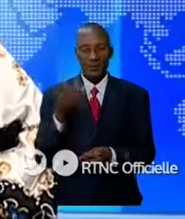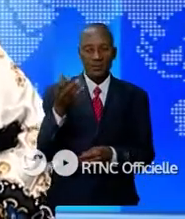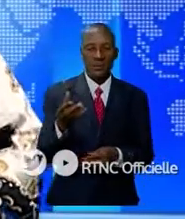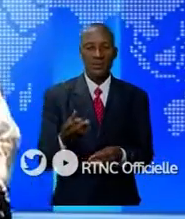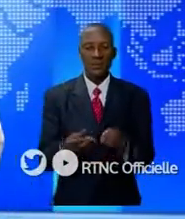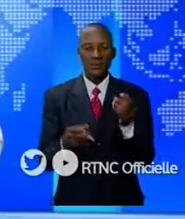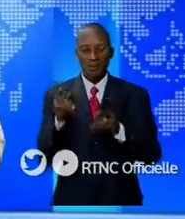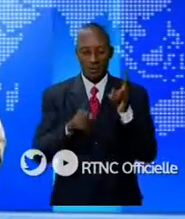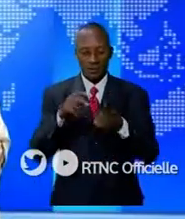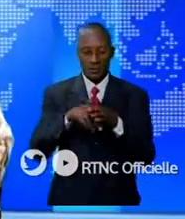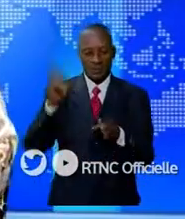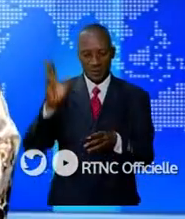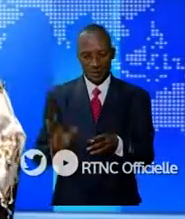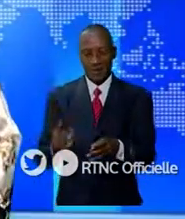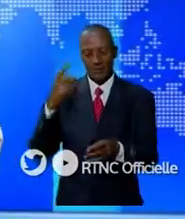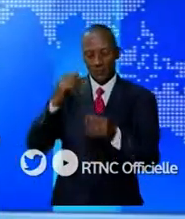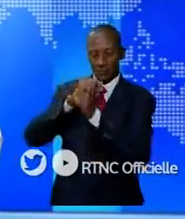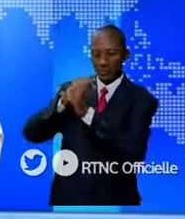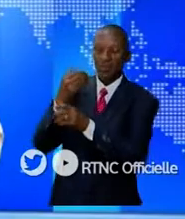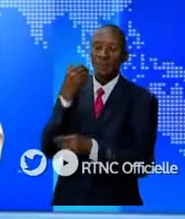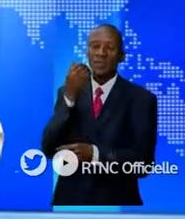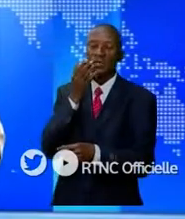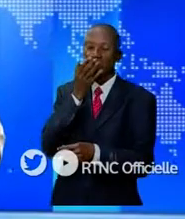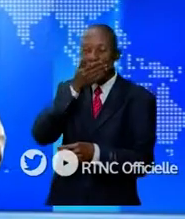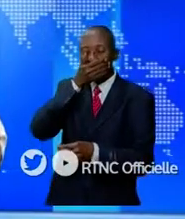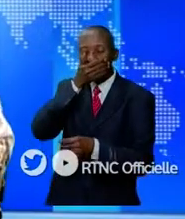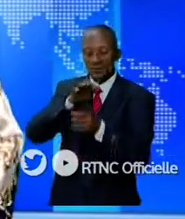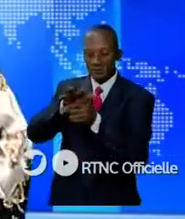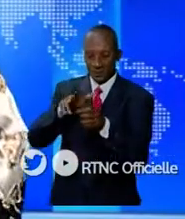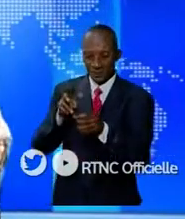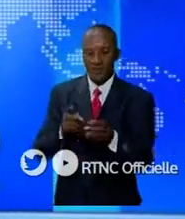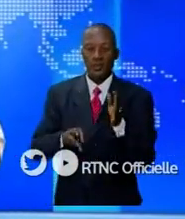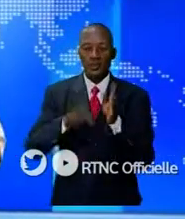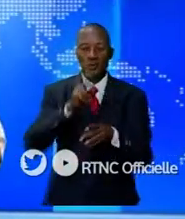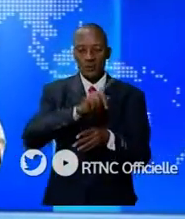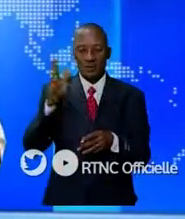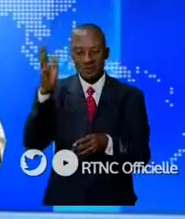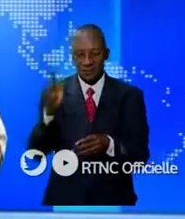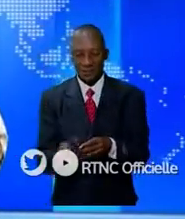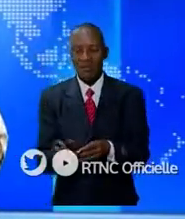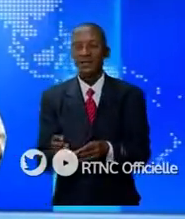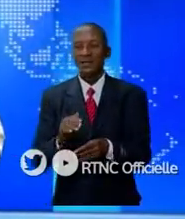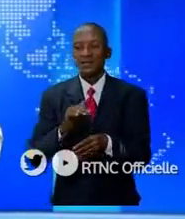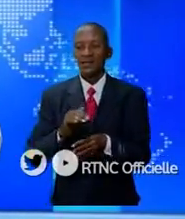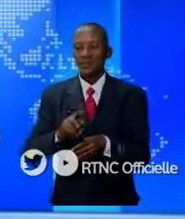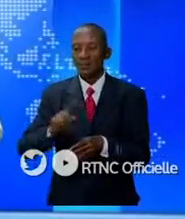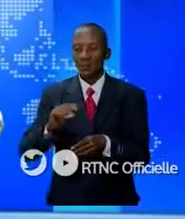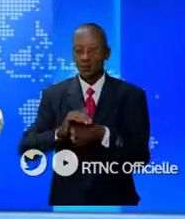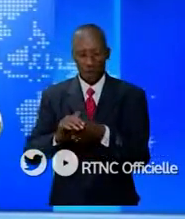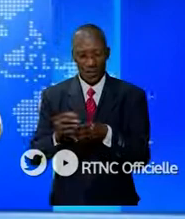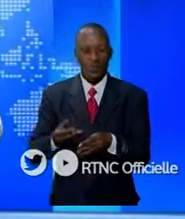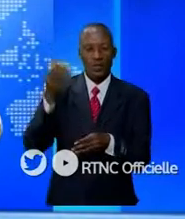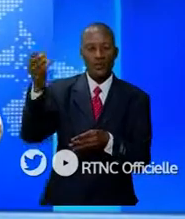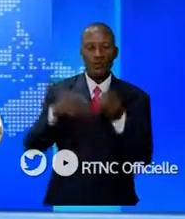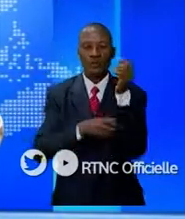Congo central pour la lutte contre la COVID-19 et 12 500 dollars, l'enveloppe octroyée pour les habitants de l'Équateur